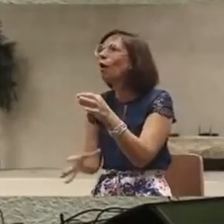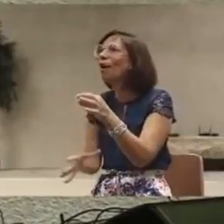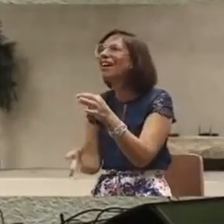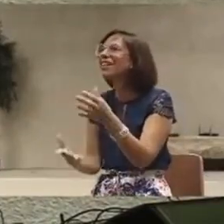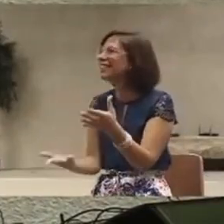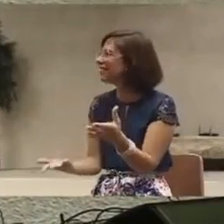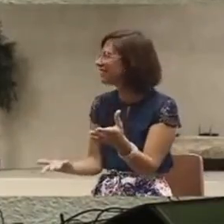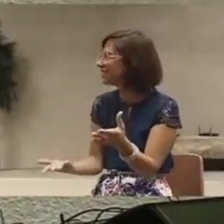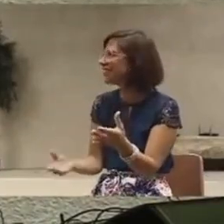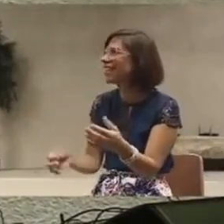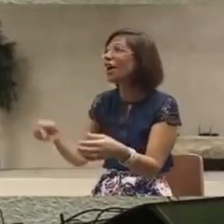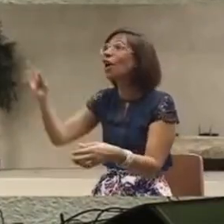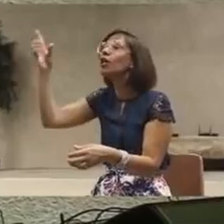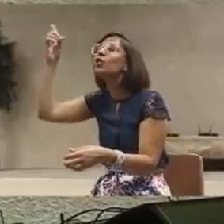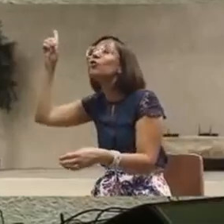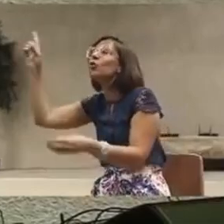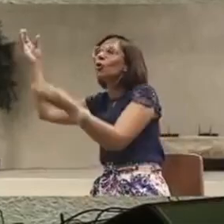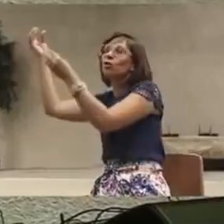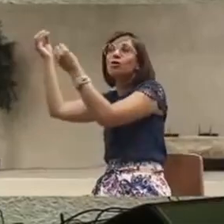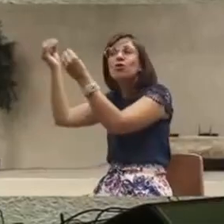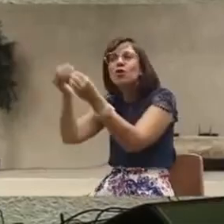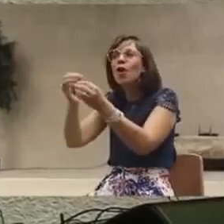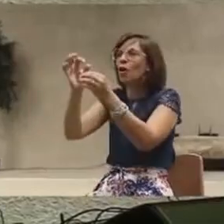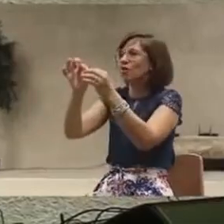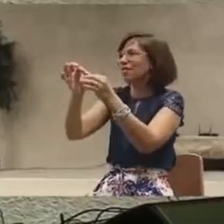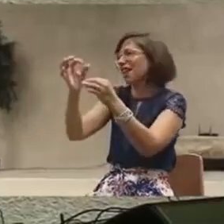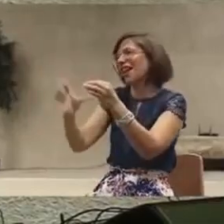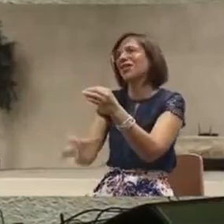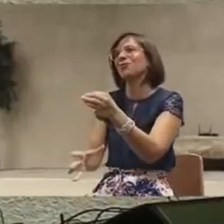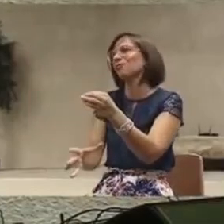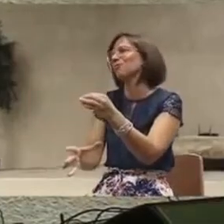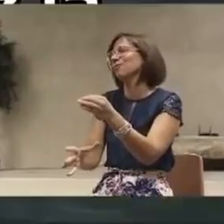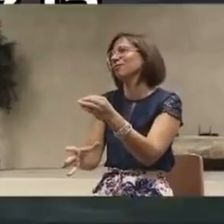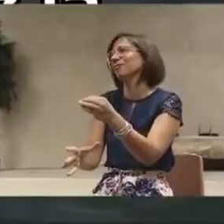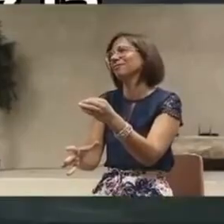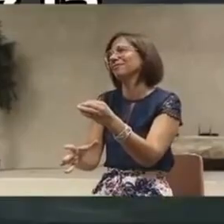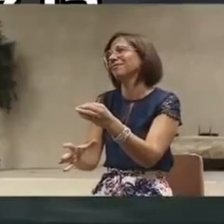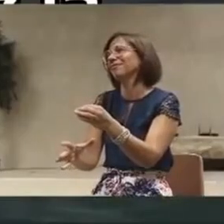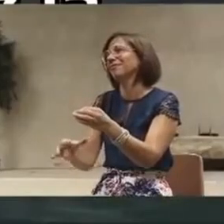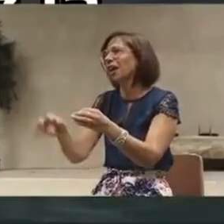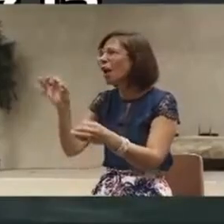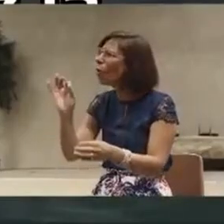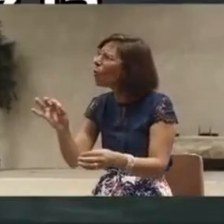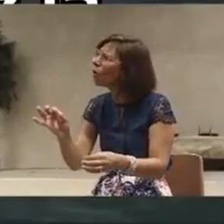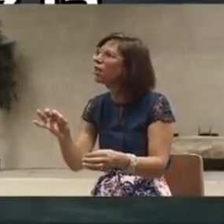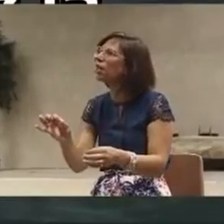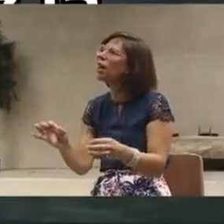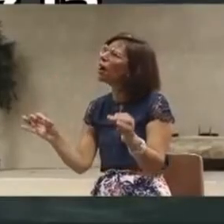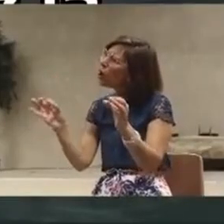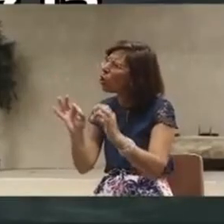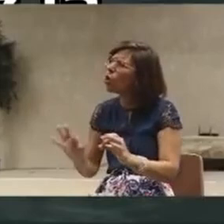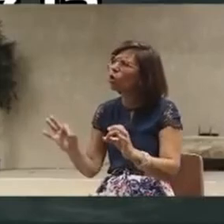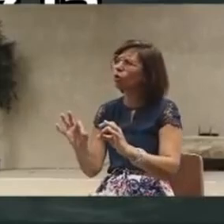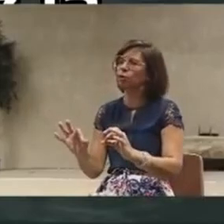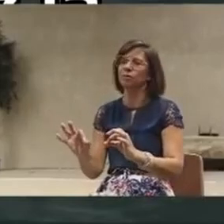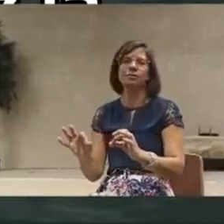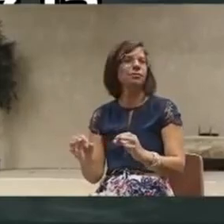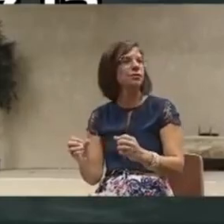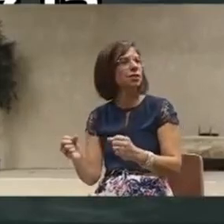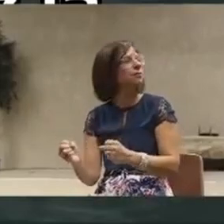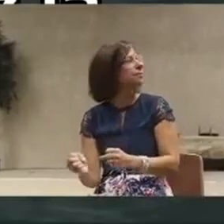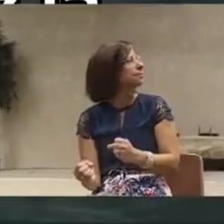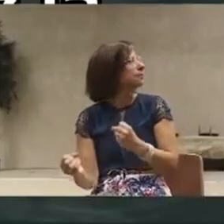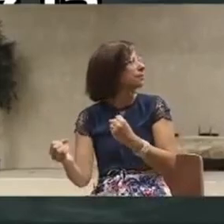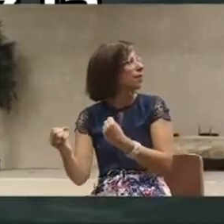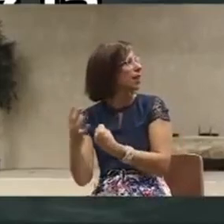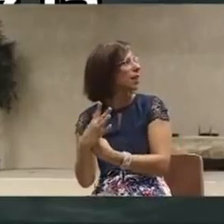fait défaut, a failli, verset 13, il nous a dit « Aucune tentation ne vous est survenue